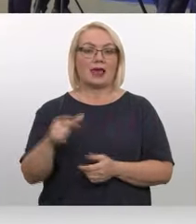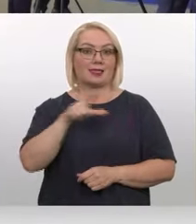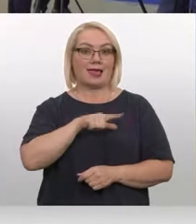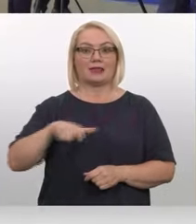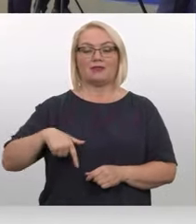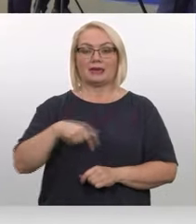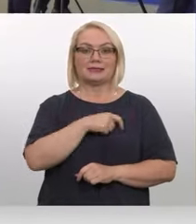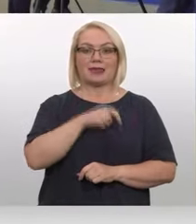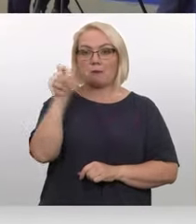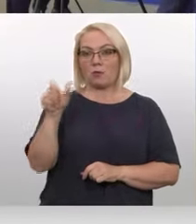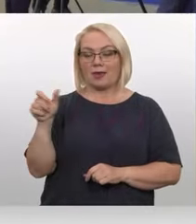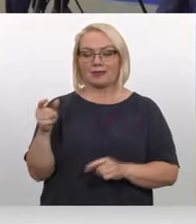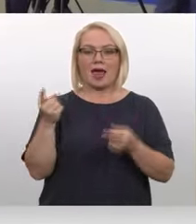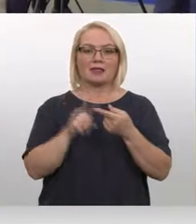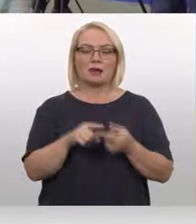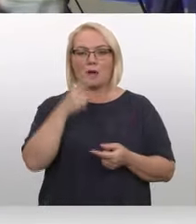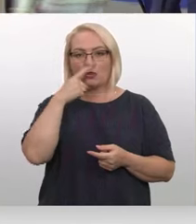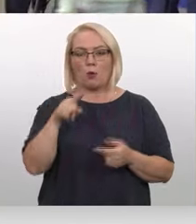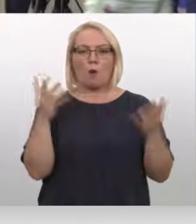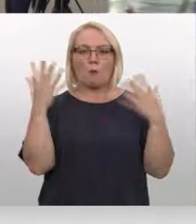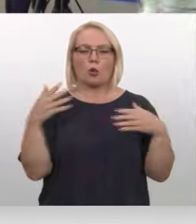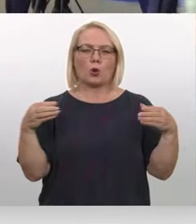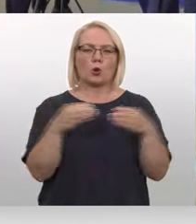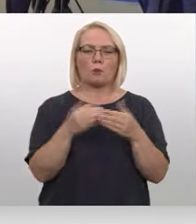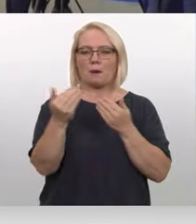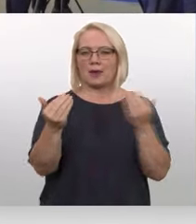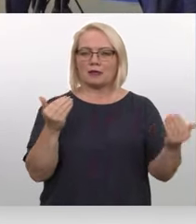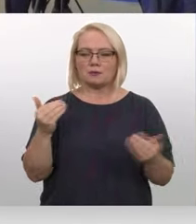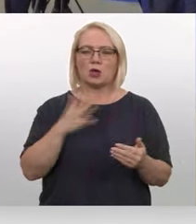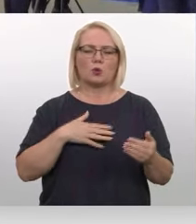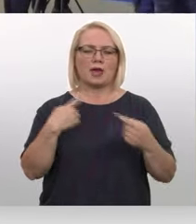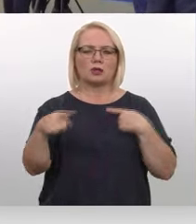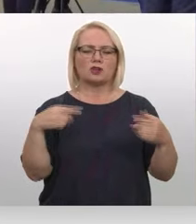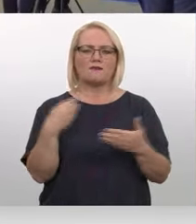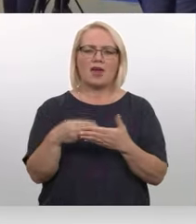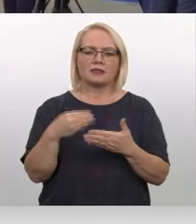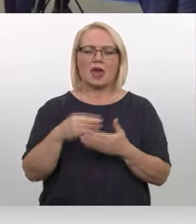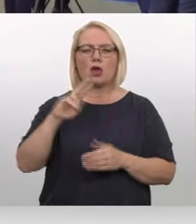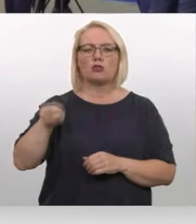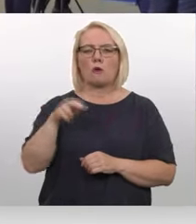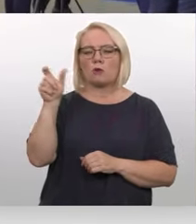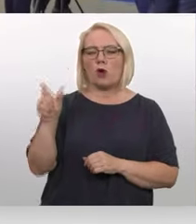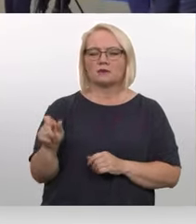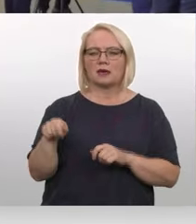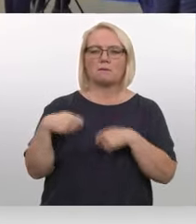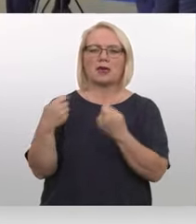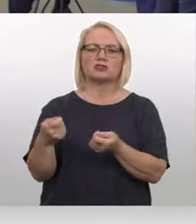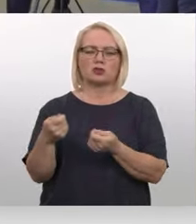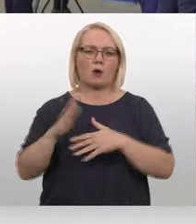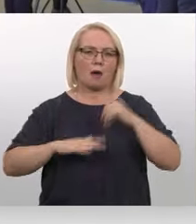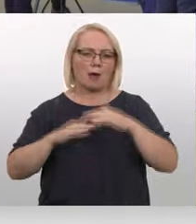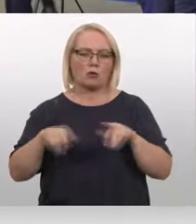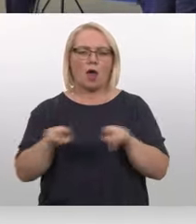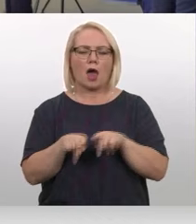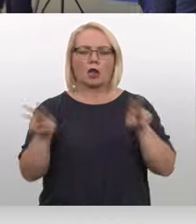Latvijas deputāti atkarībā no politiskās grupas piedarības, protams, ļoti atšķirīgi vērtē gan Dombrovskim piešķirto portfeli, gan arī komisiju